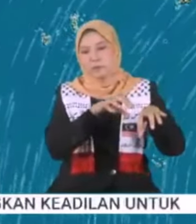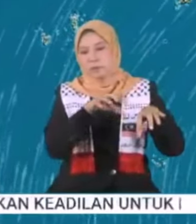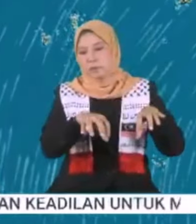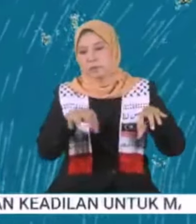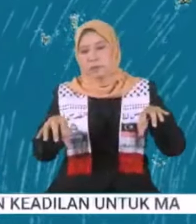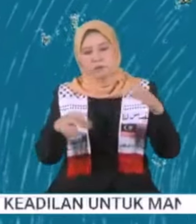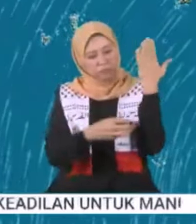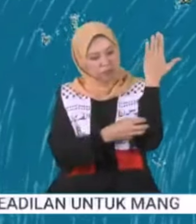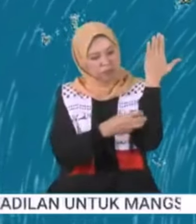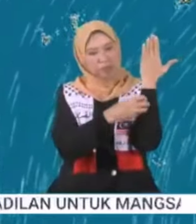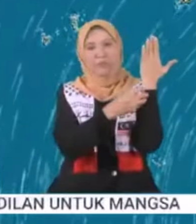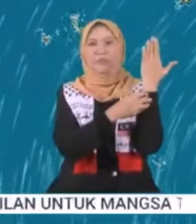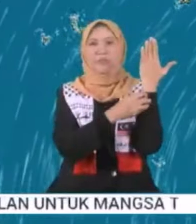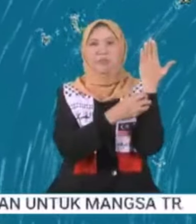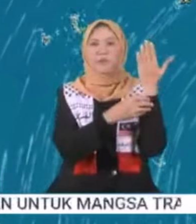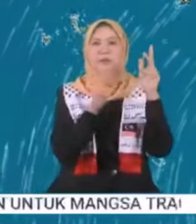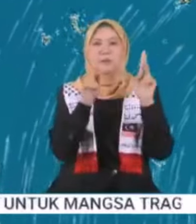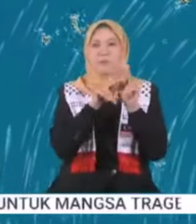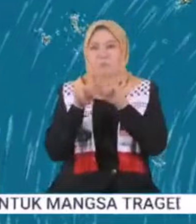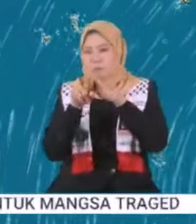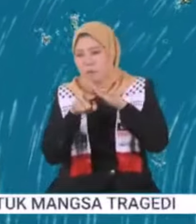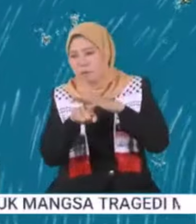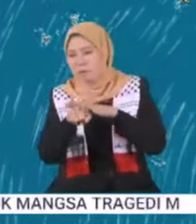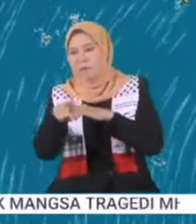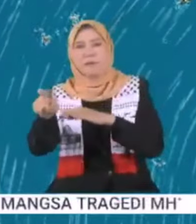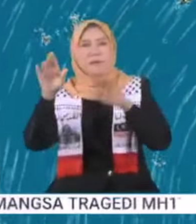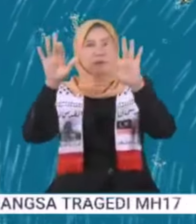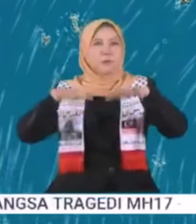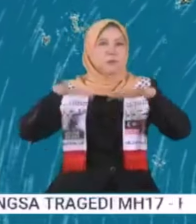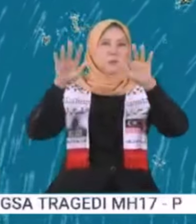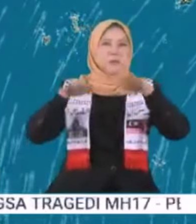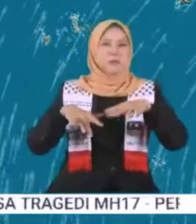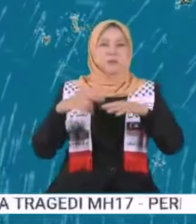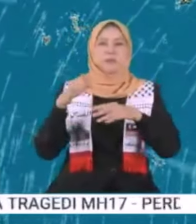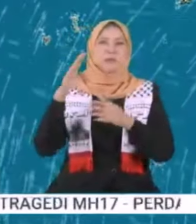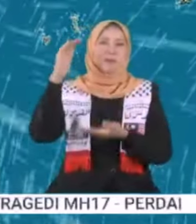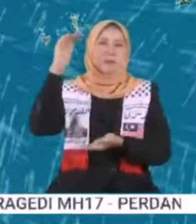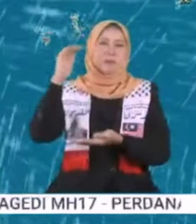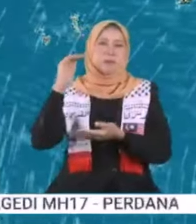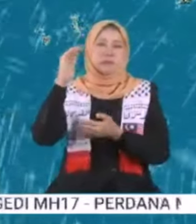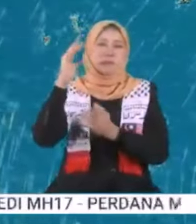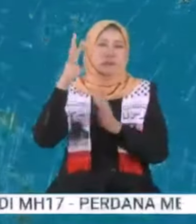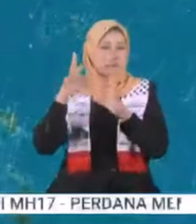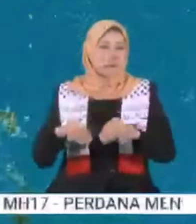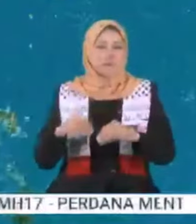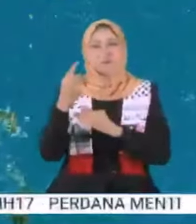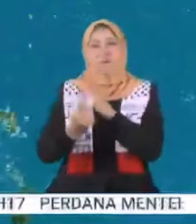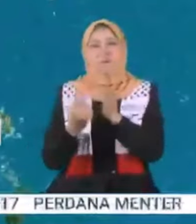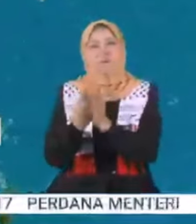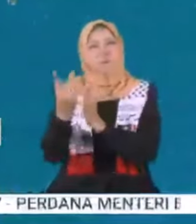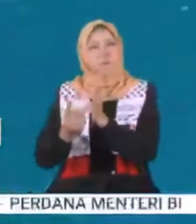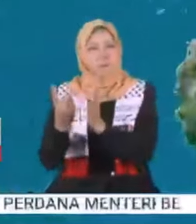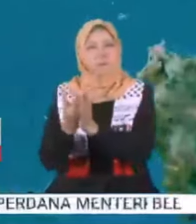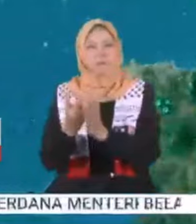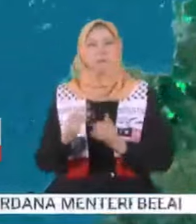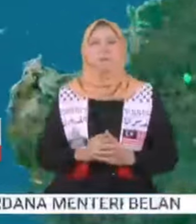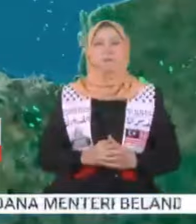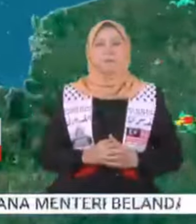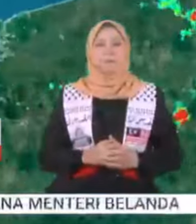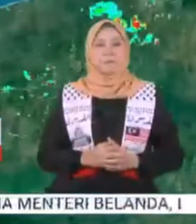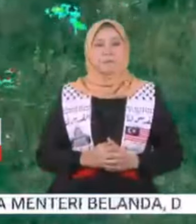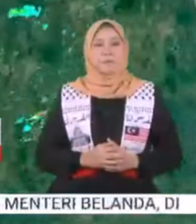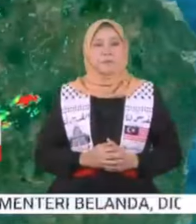di kawasan pedalaman dan akan mulai reda dalam tempoh 1 hingga 2 jam dari sekarang. Kita lihat pula di Sabah dan Sarawak